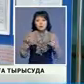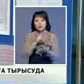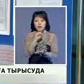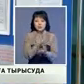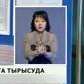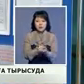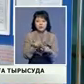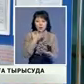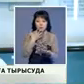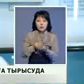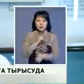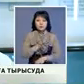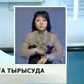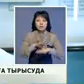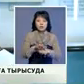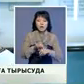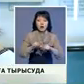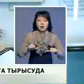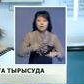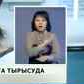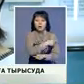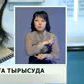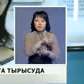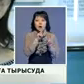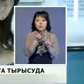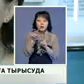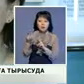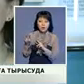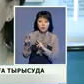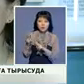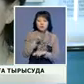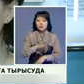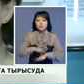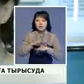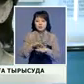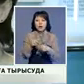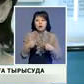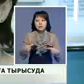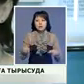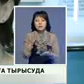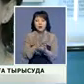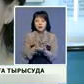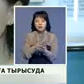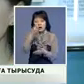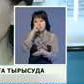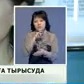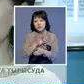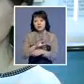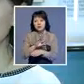ортасында. Негізгі біздің жұмысымыз санитарлық карантиндік контроль жасау, бақылау жасау, осындай сырттан келген індетті Қазақстанға жібермеу.